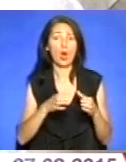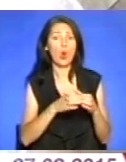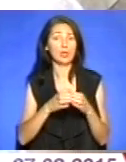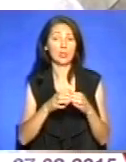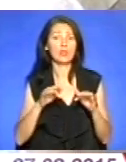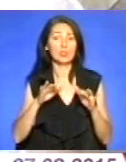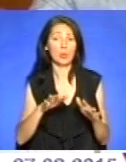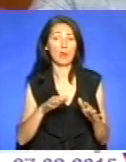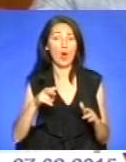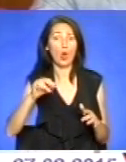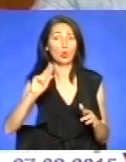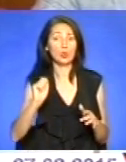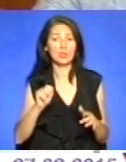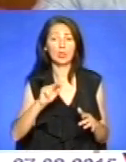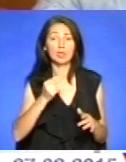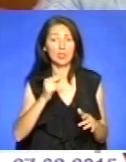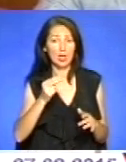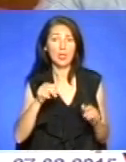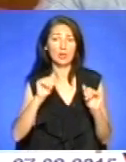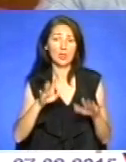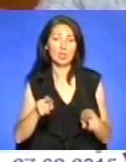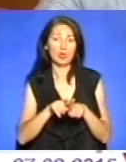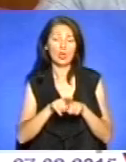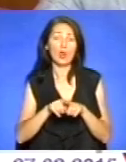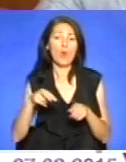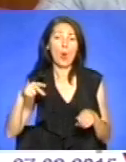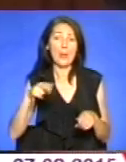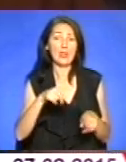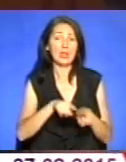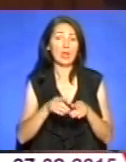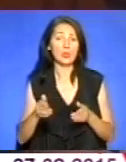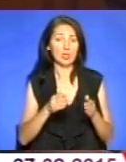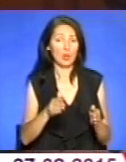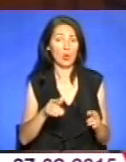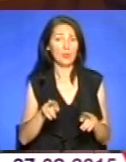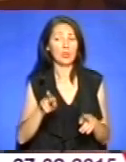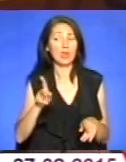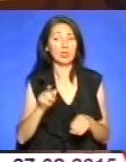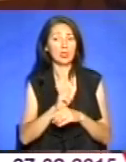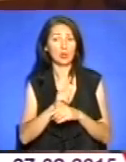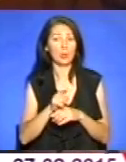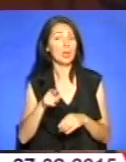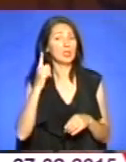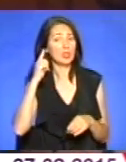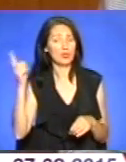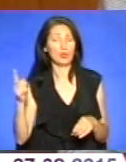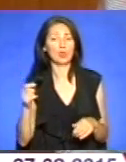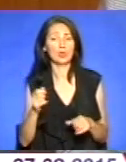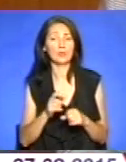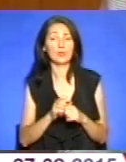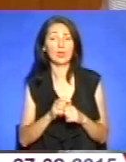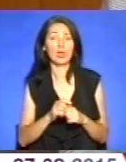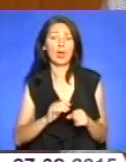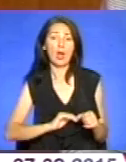вирішили піти тим самим шляхом, що і в Тернополі. Та їх не чують. Роботодавець ухиляється від участі у примирних процедурах. Яким